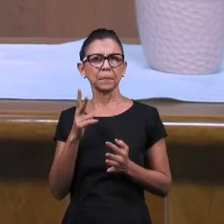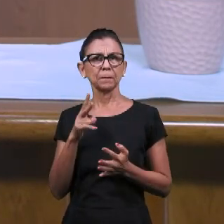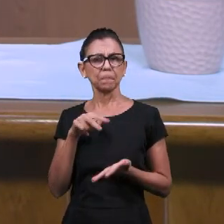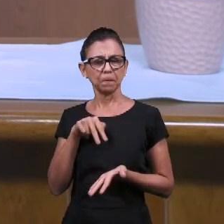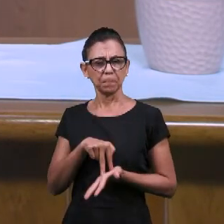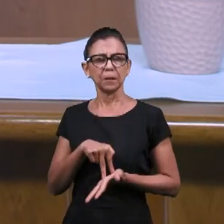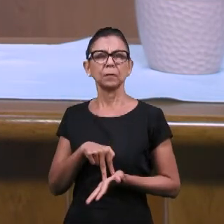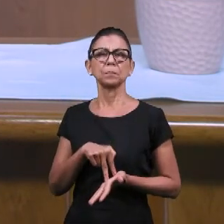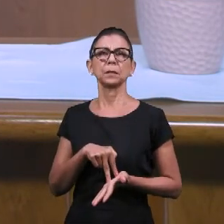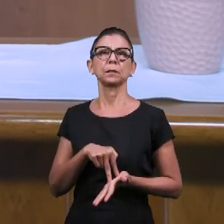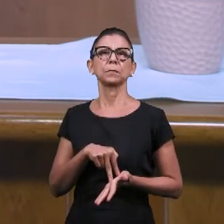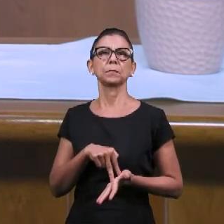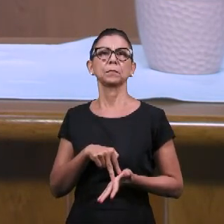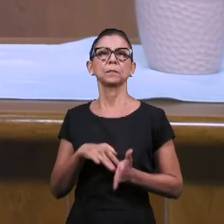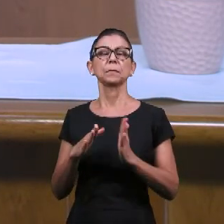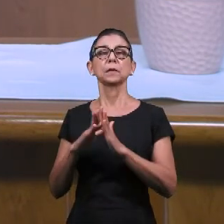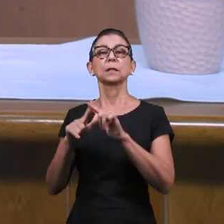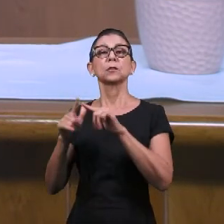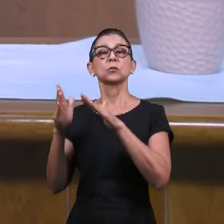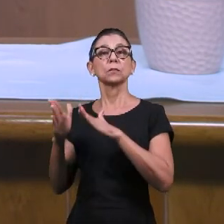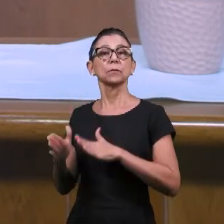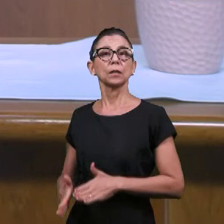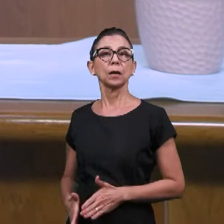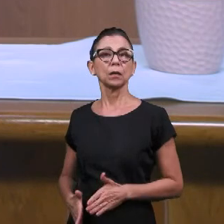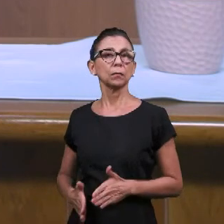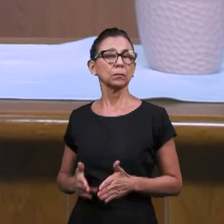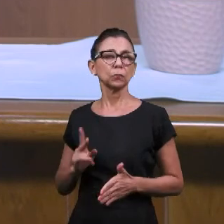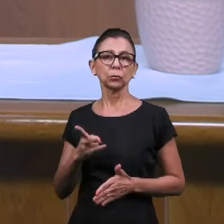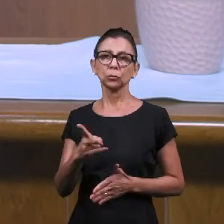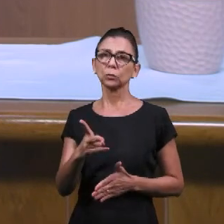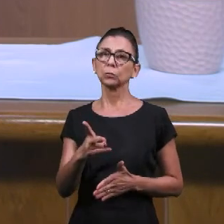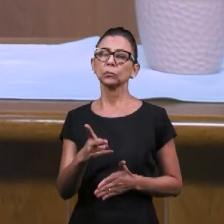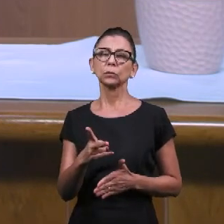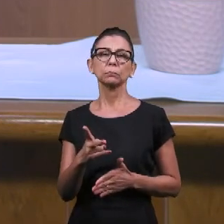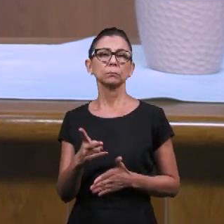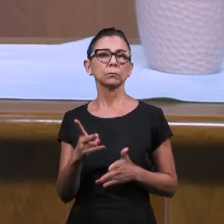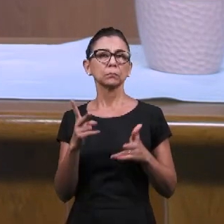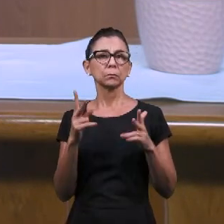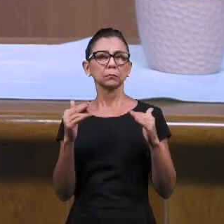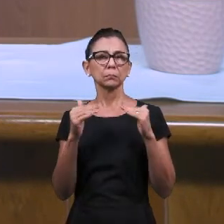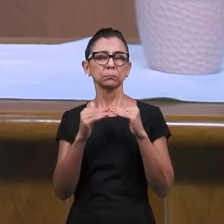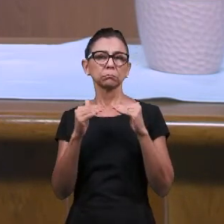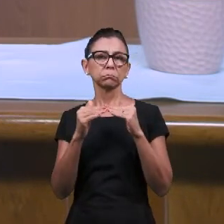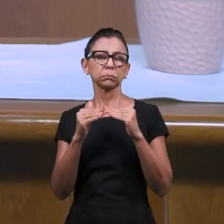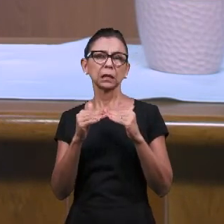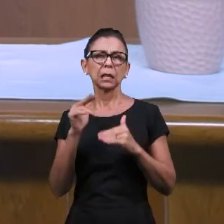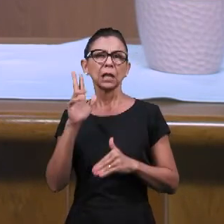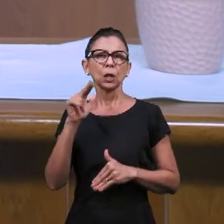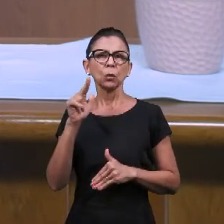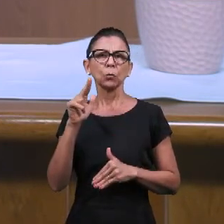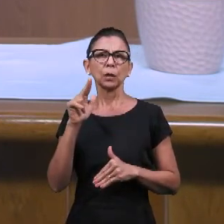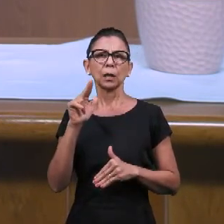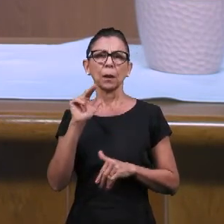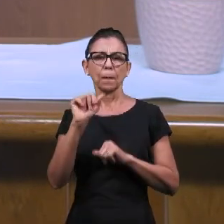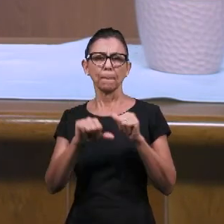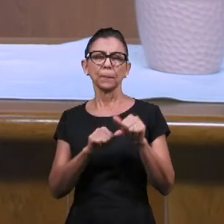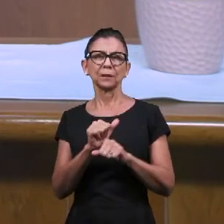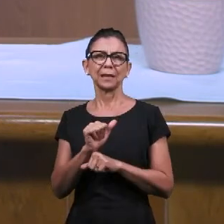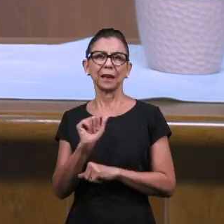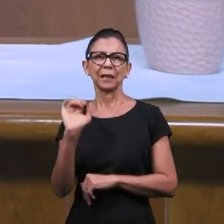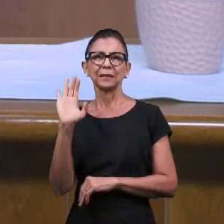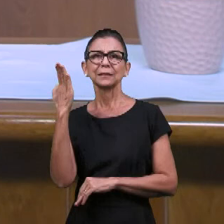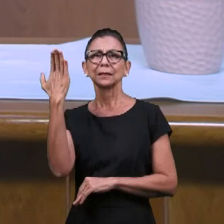У него была та же духовная стать. Верная церковь, она продолжает быть той же, она